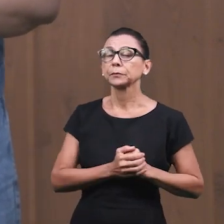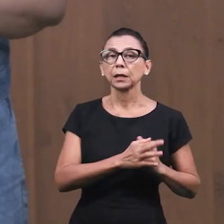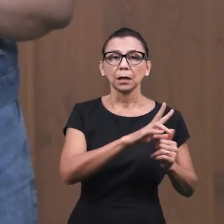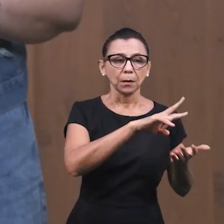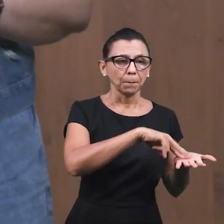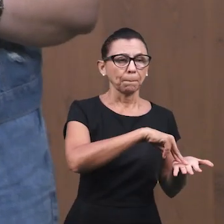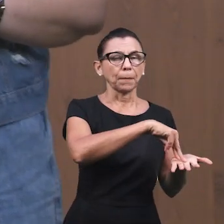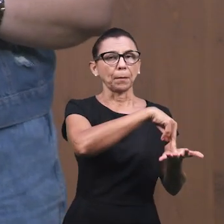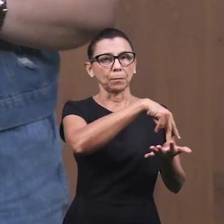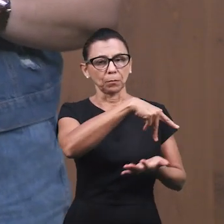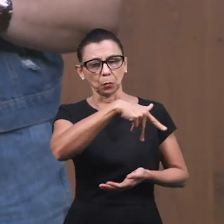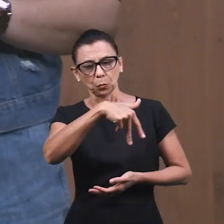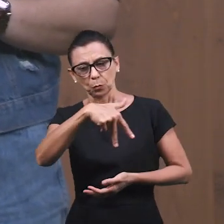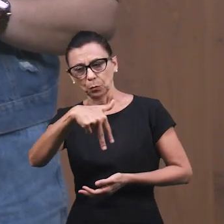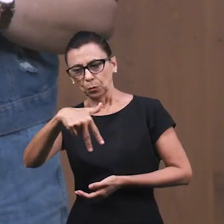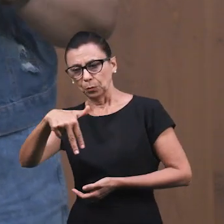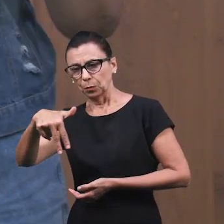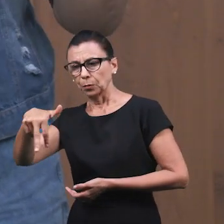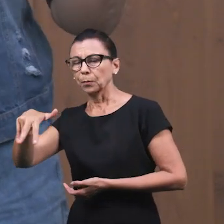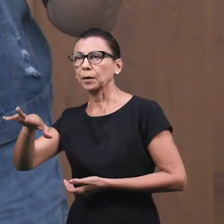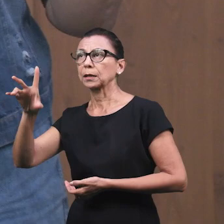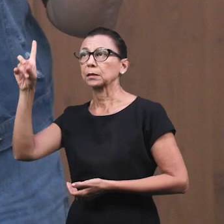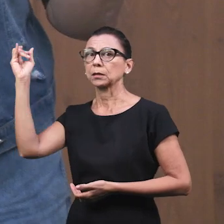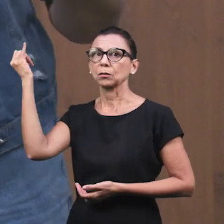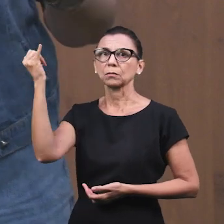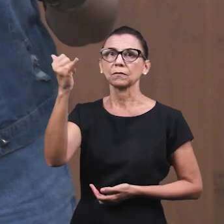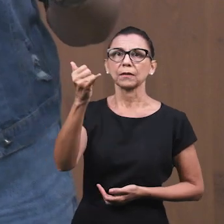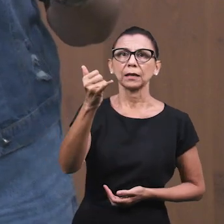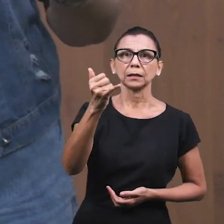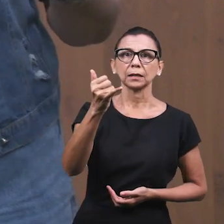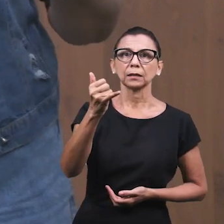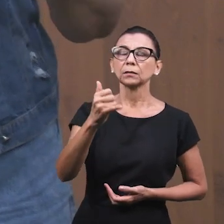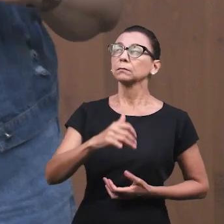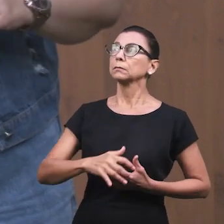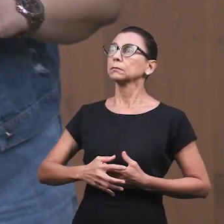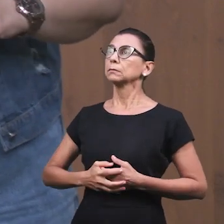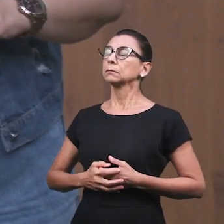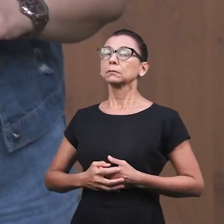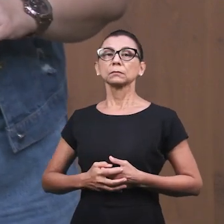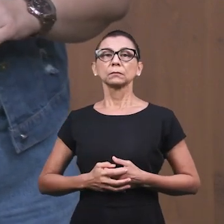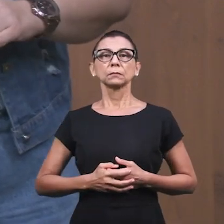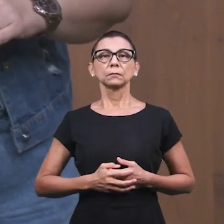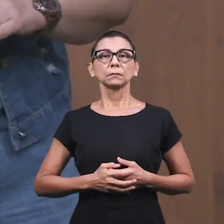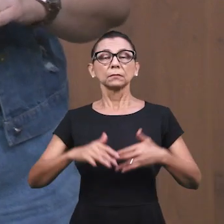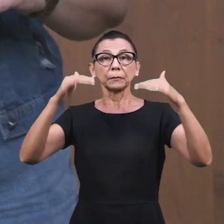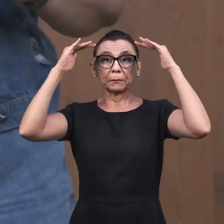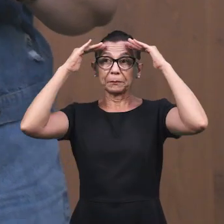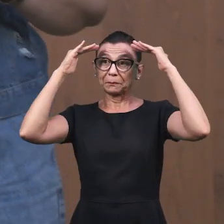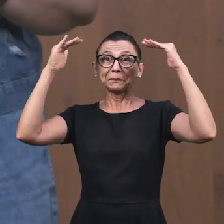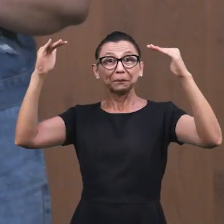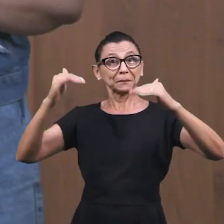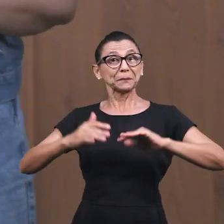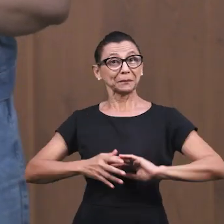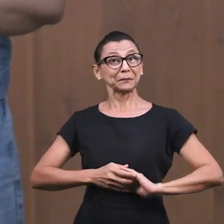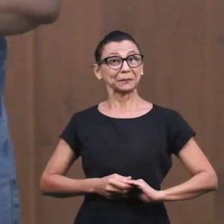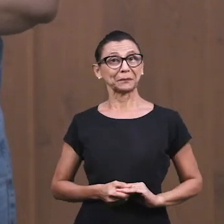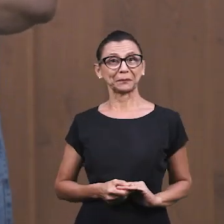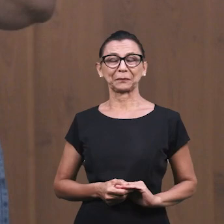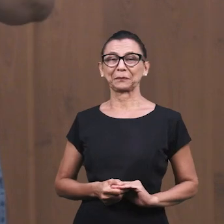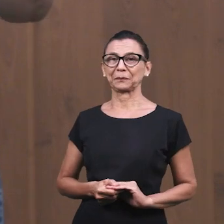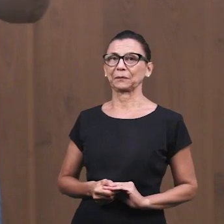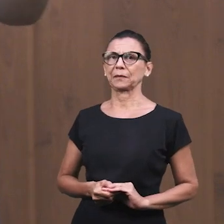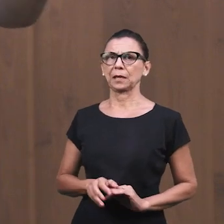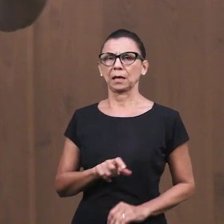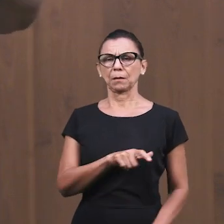et être allé. C'est comme ça que doit être notre cœur. Quand Dieu nous parle, nous obéissons à sa voix.